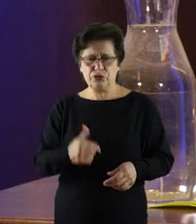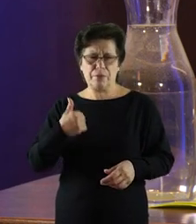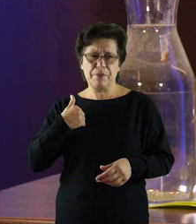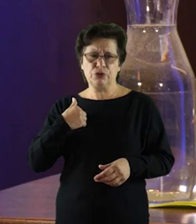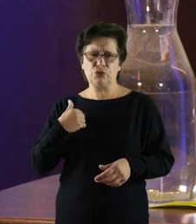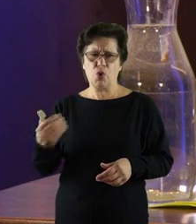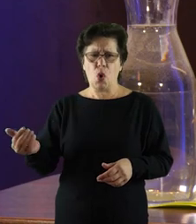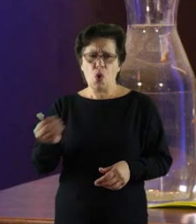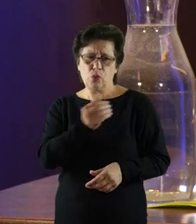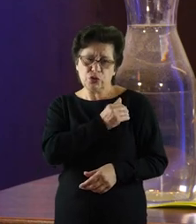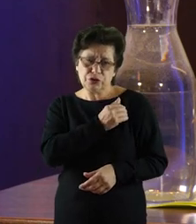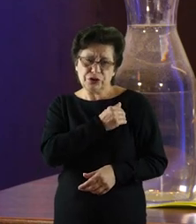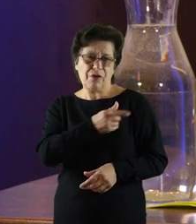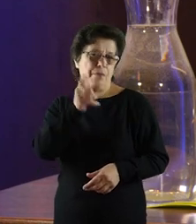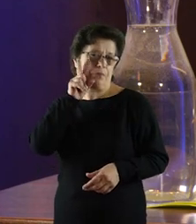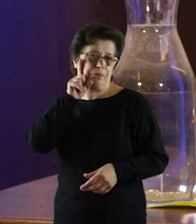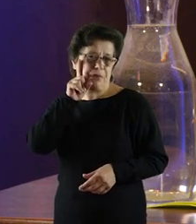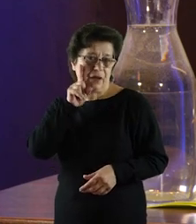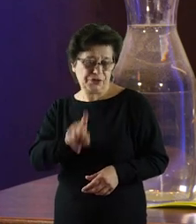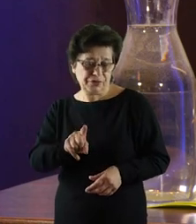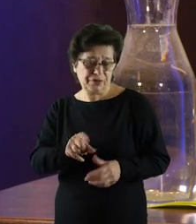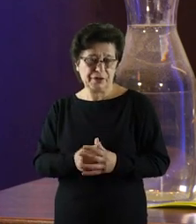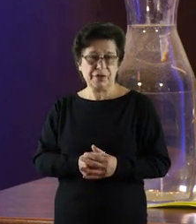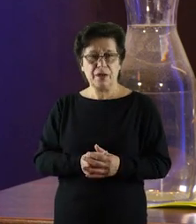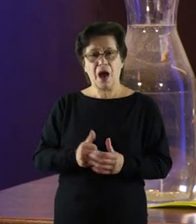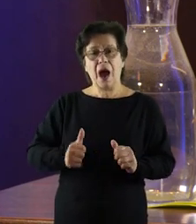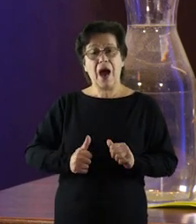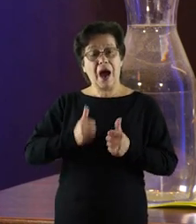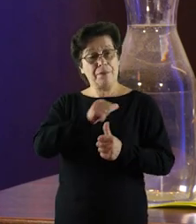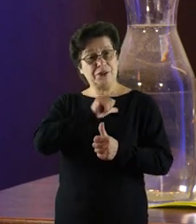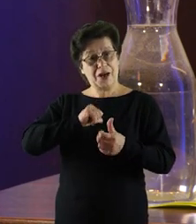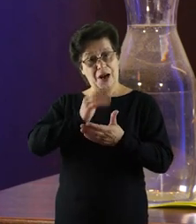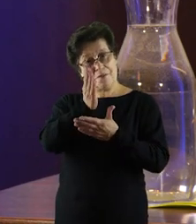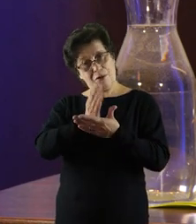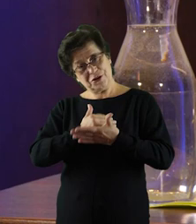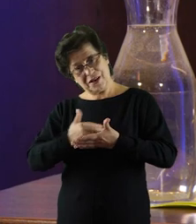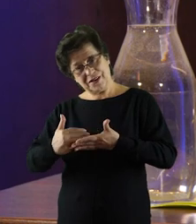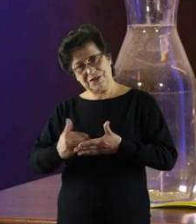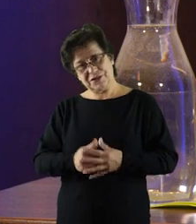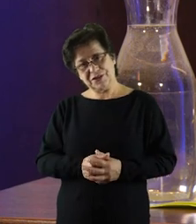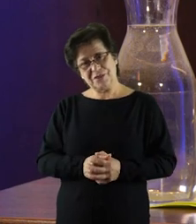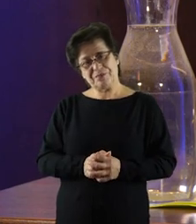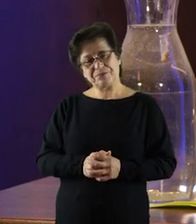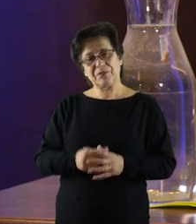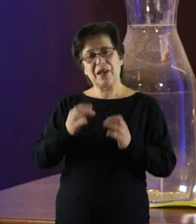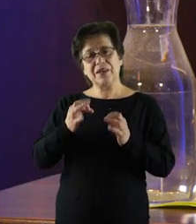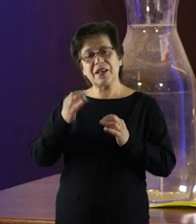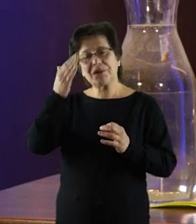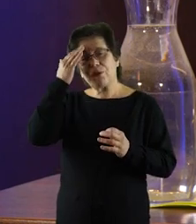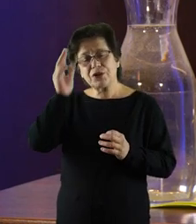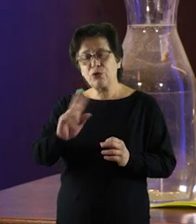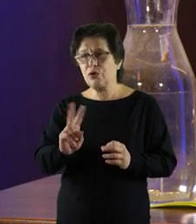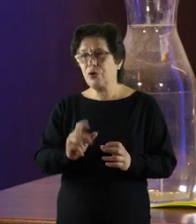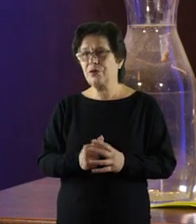coś bardzo ważnego do opowiedzenia, żeby się z wami tym podzielić. Dziękuję, Lilianko, bardzo. I teraz poznam kogo?